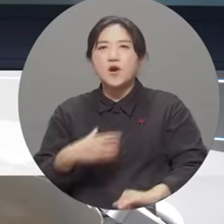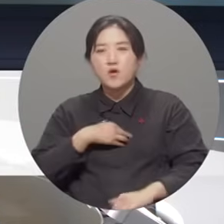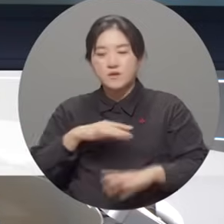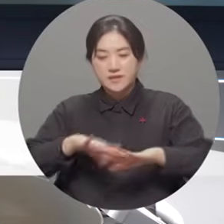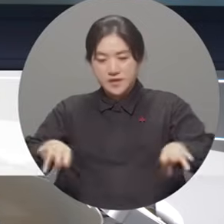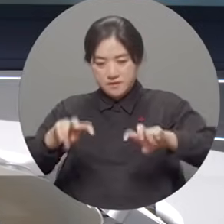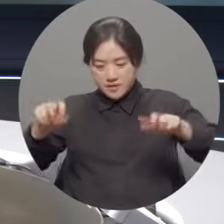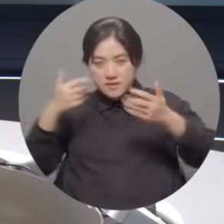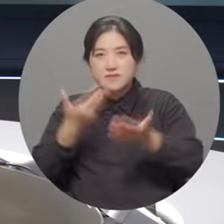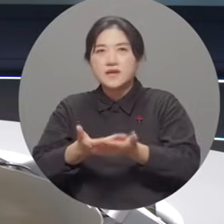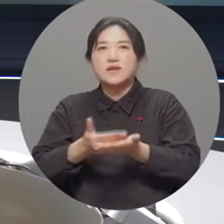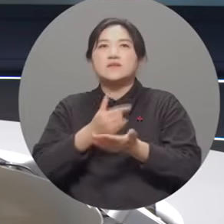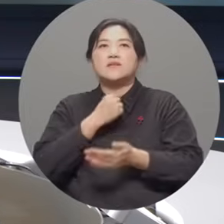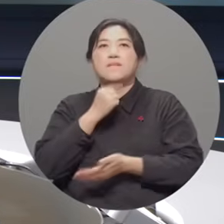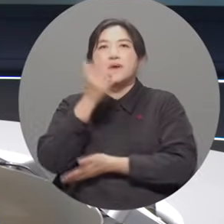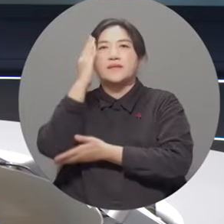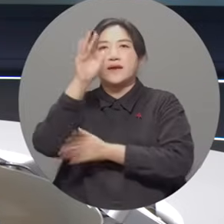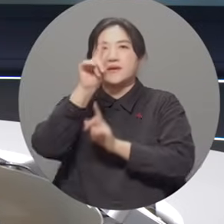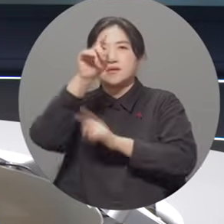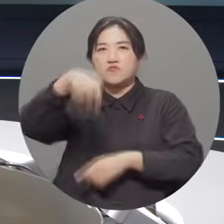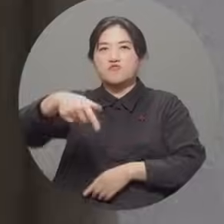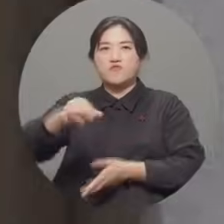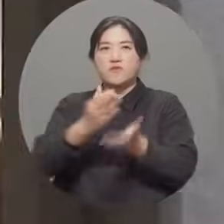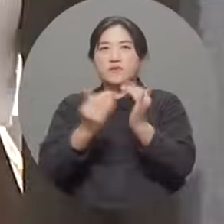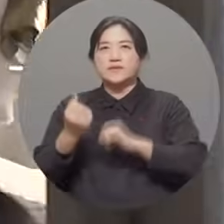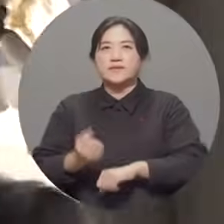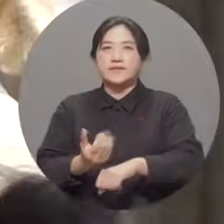밝혔습니다. 이유경 기자가 전하겠습니다.